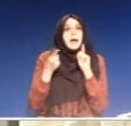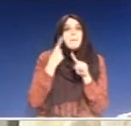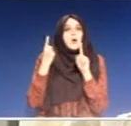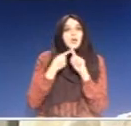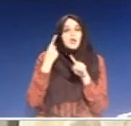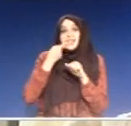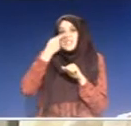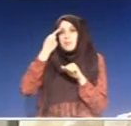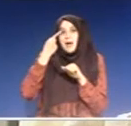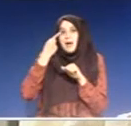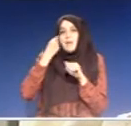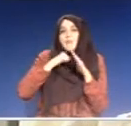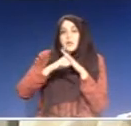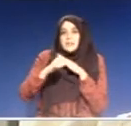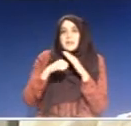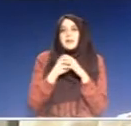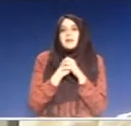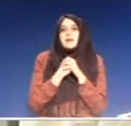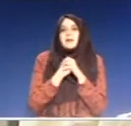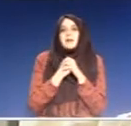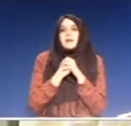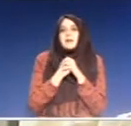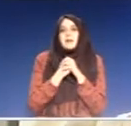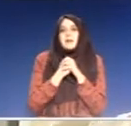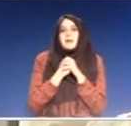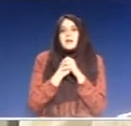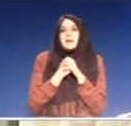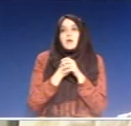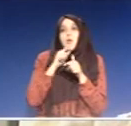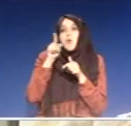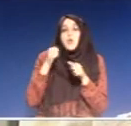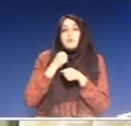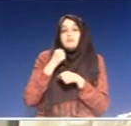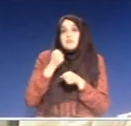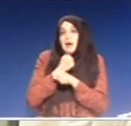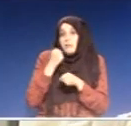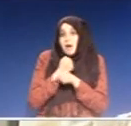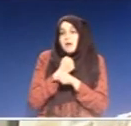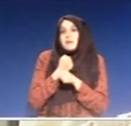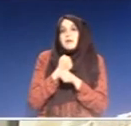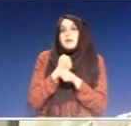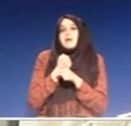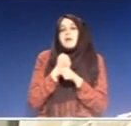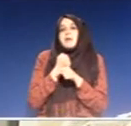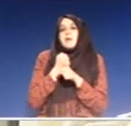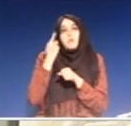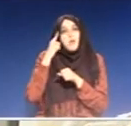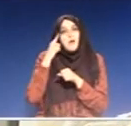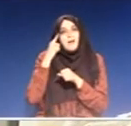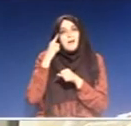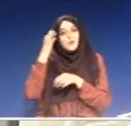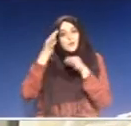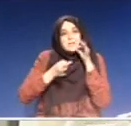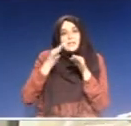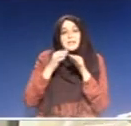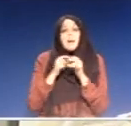أن الخبراء هم مساعدون وهم أعوان القضاء، ولكن كذلك الناس جميعا المواطنون جميعا لابد